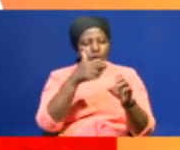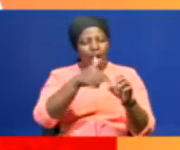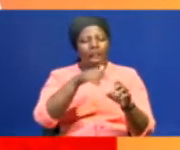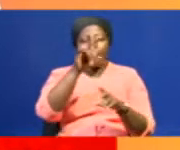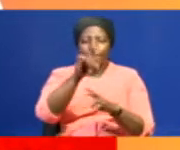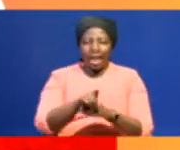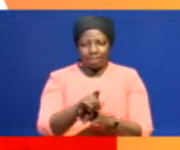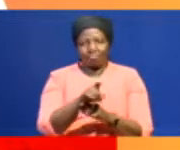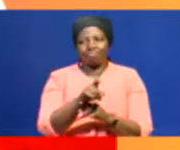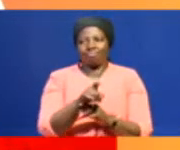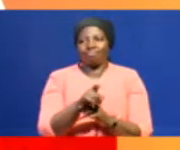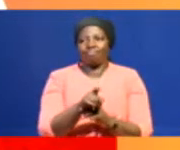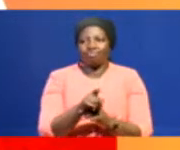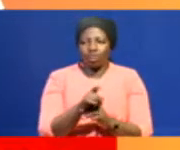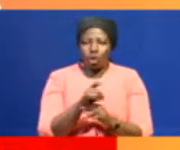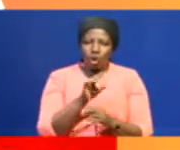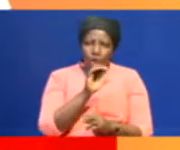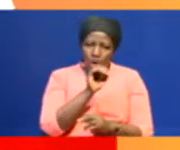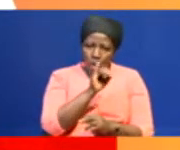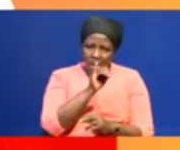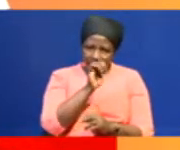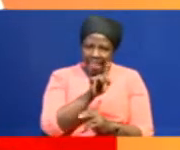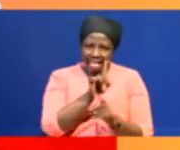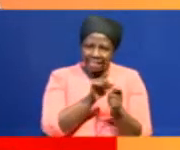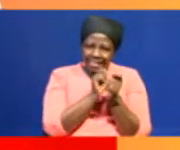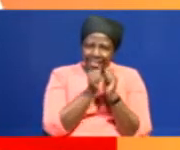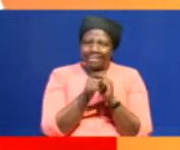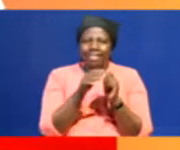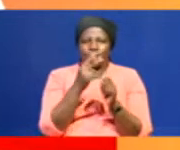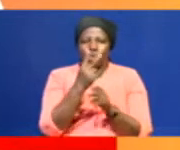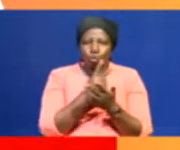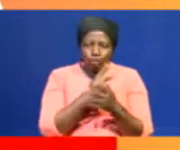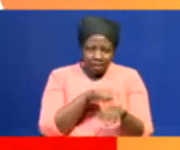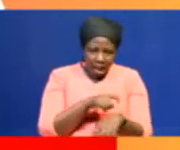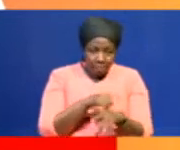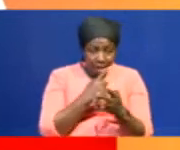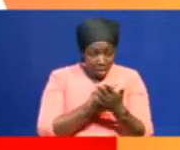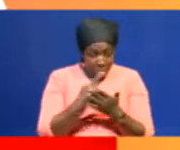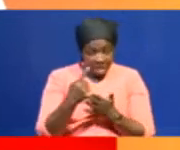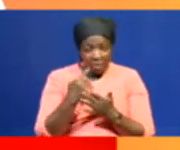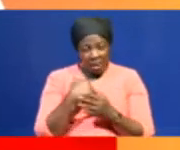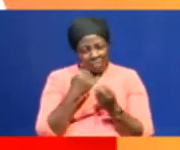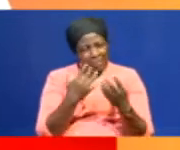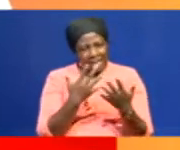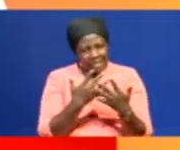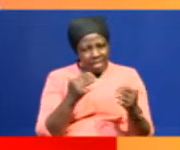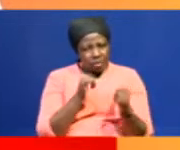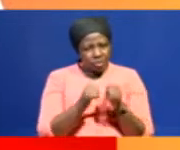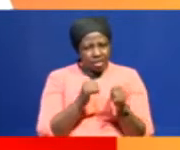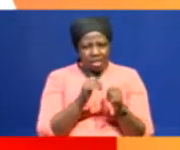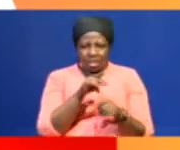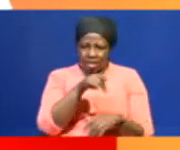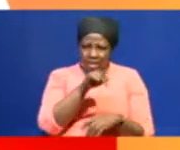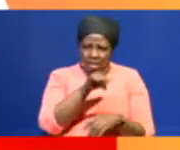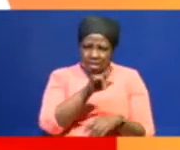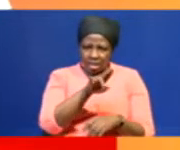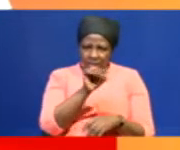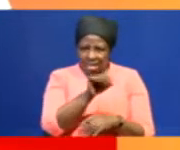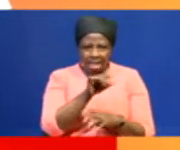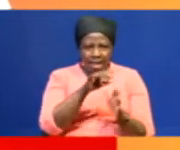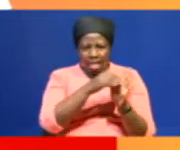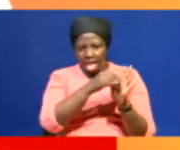oil, unabadilisha mara mbili kwa wiki. Kuna vitu mingi ambazo zina plugs sijui nini lazima